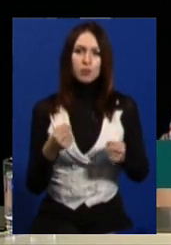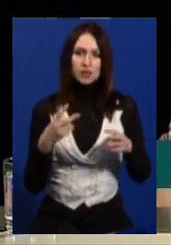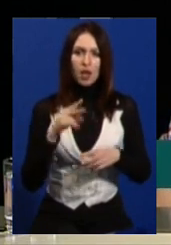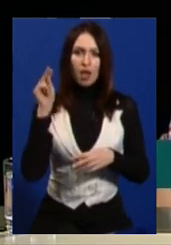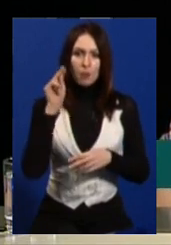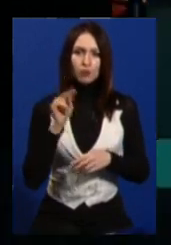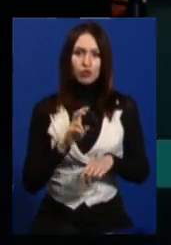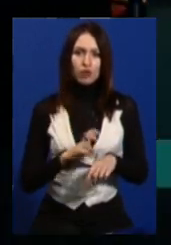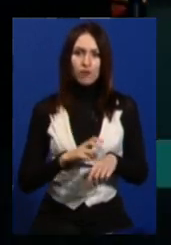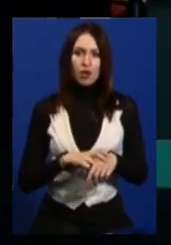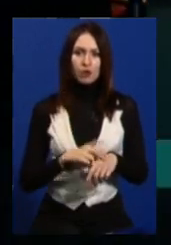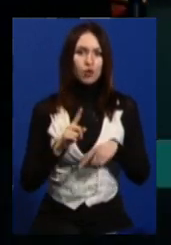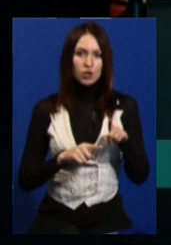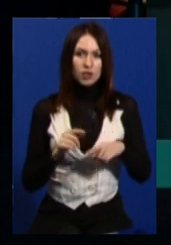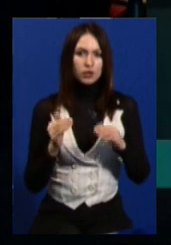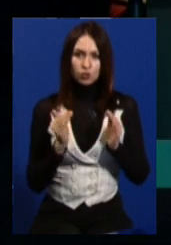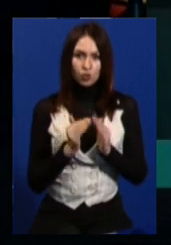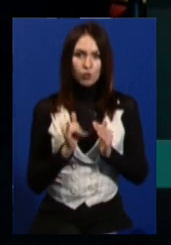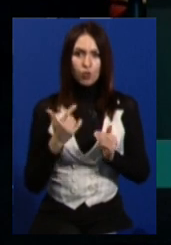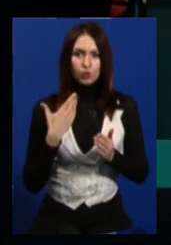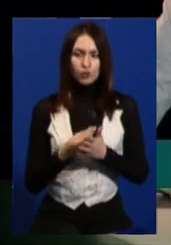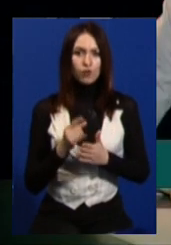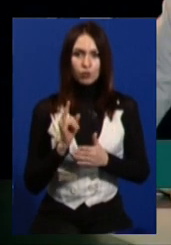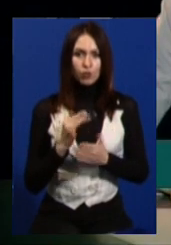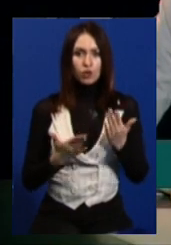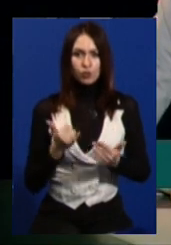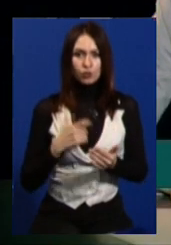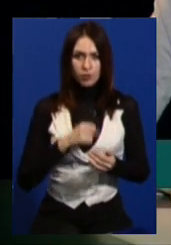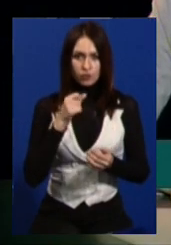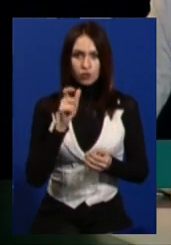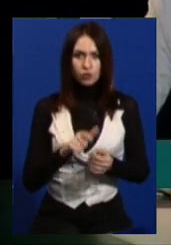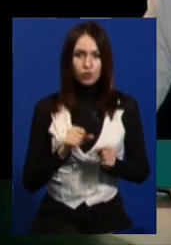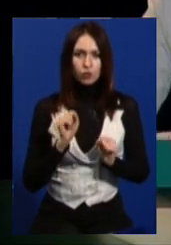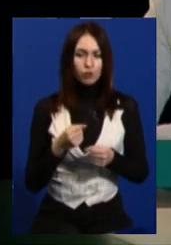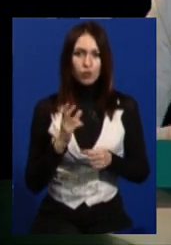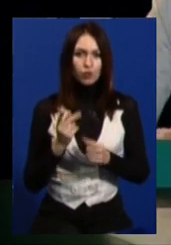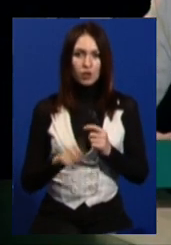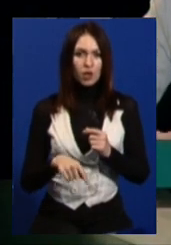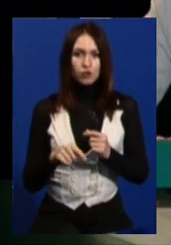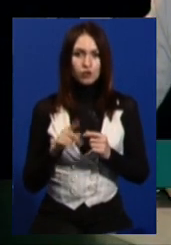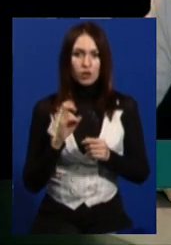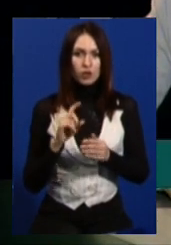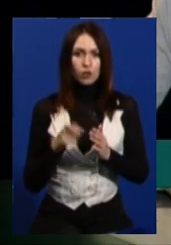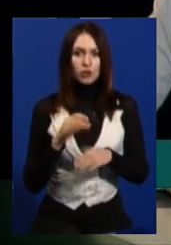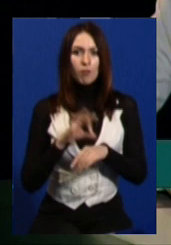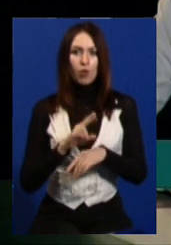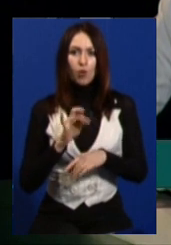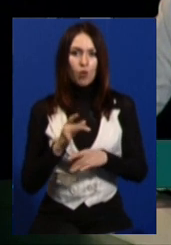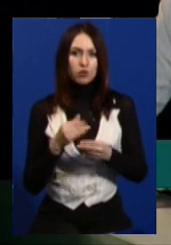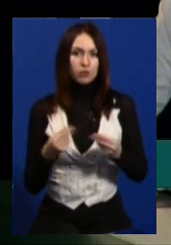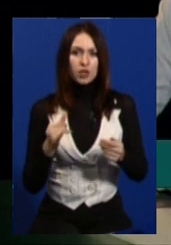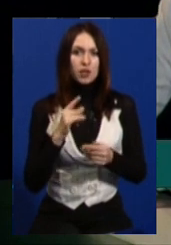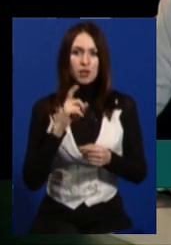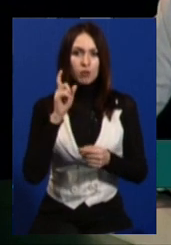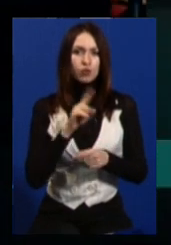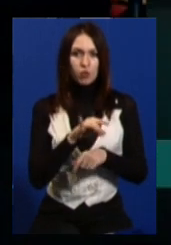обучений доктор. Тобто батьки вдома там у своєї дитини або у себе дорослі люди можуть навіть не з'ясну перехворіти кором і не дізнатися, що